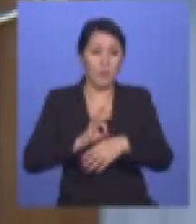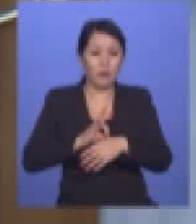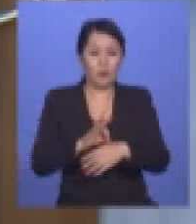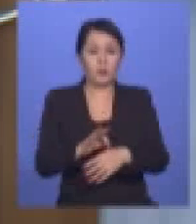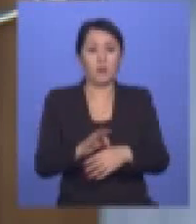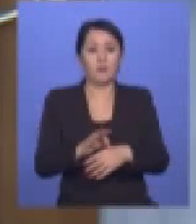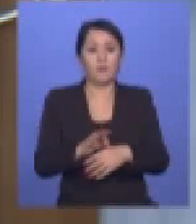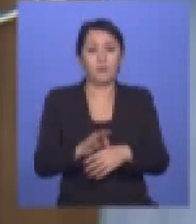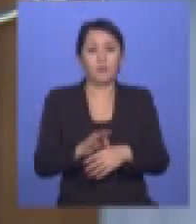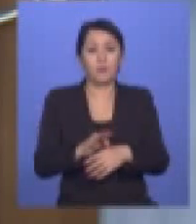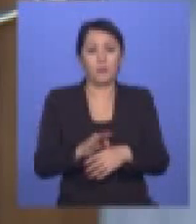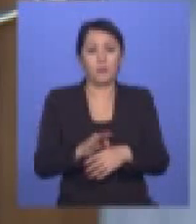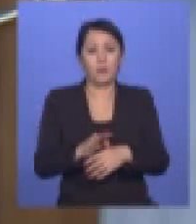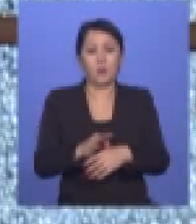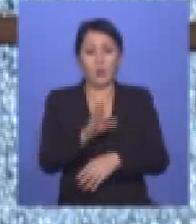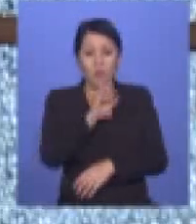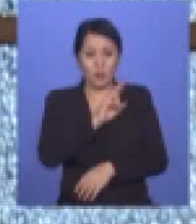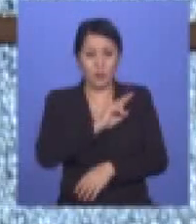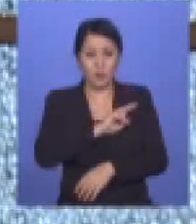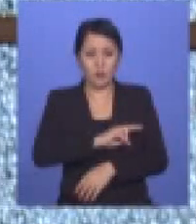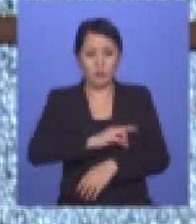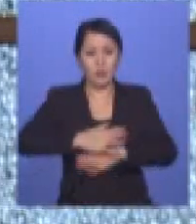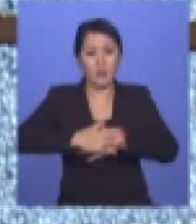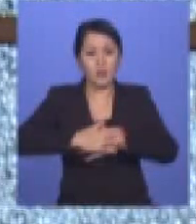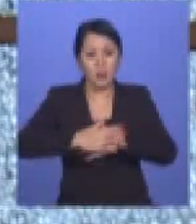жатыр. Бұл жұмыс кеңінен